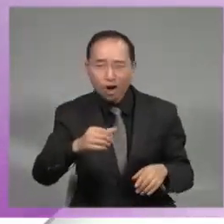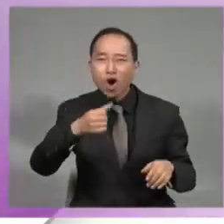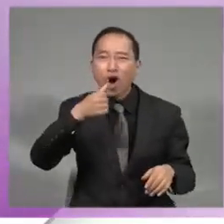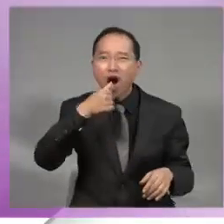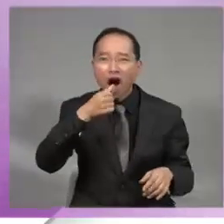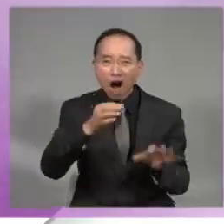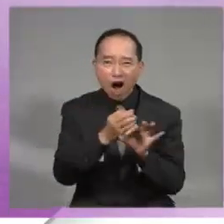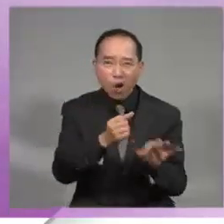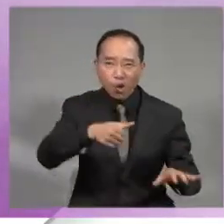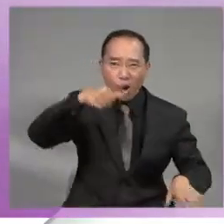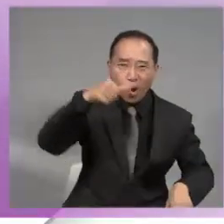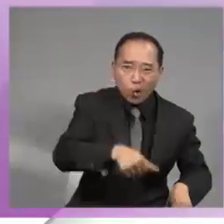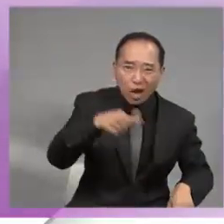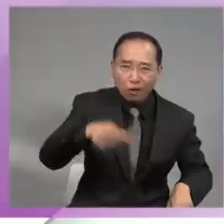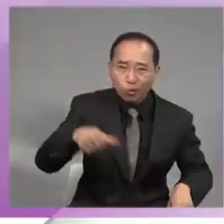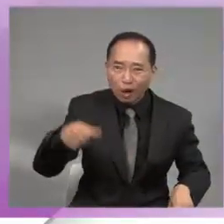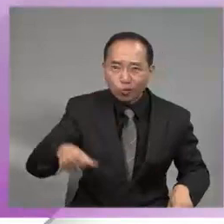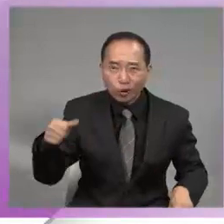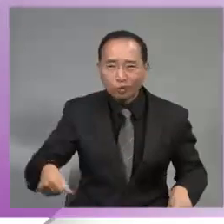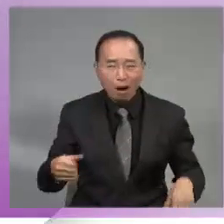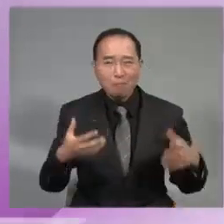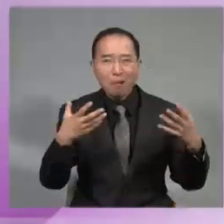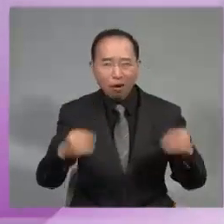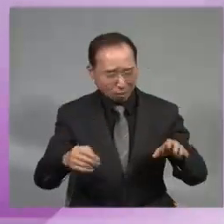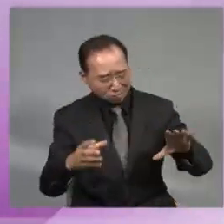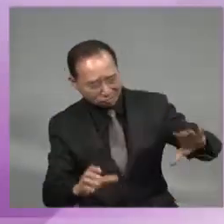아래까지 꼼꼼하게 지금 도장을 찍고 계시네요.